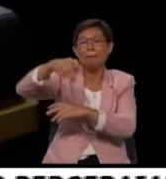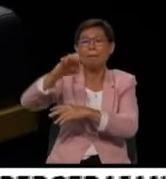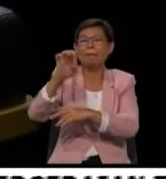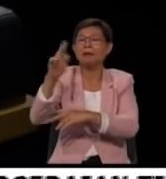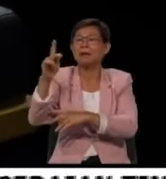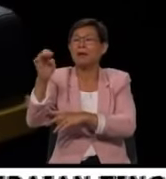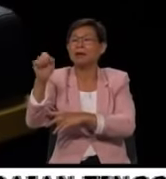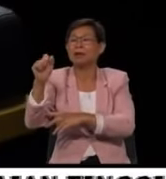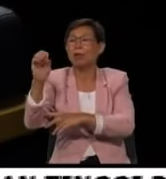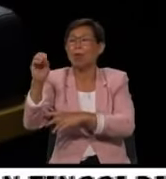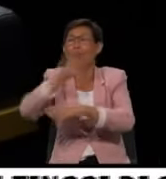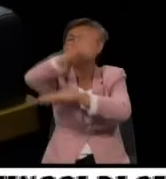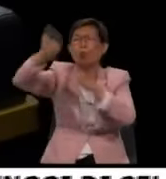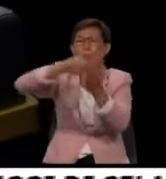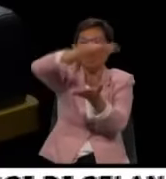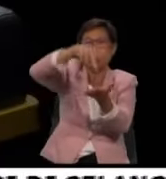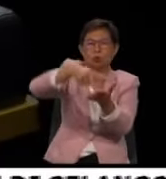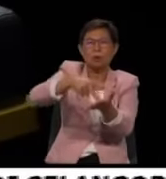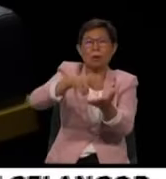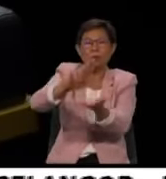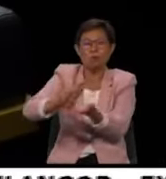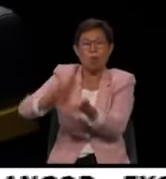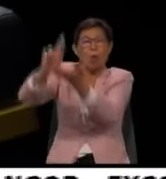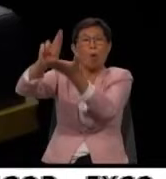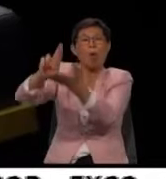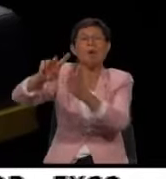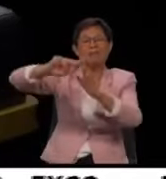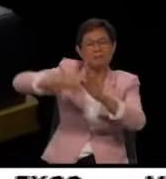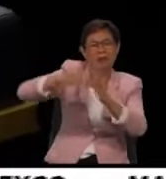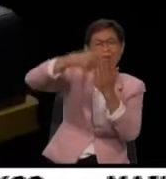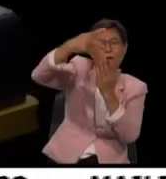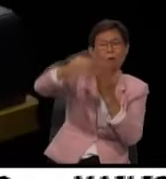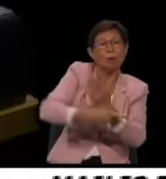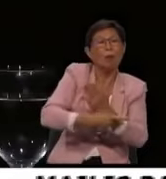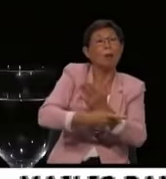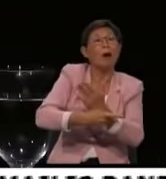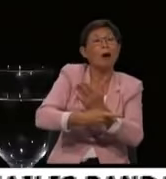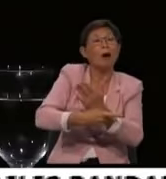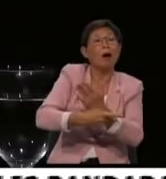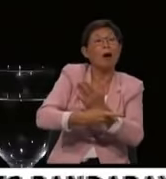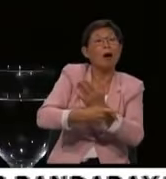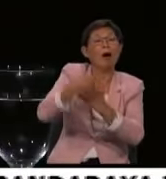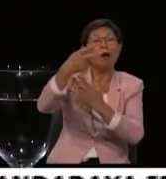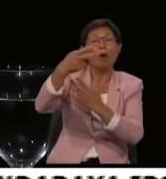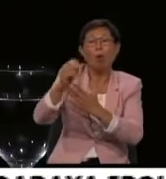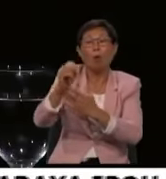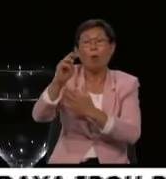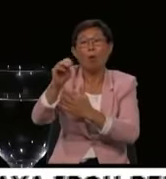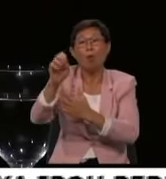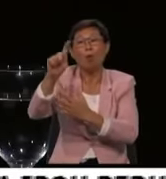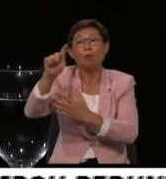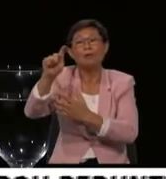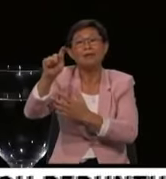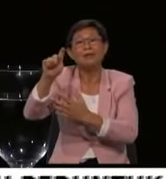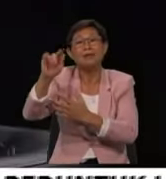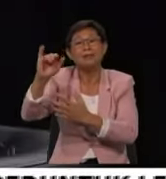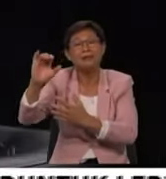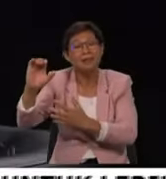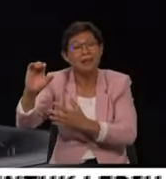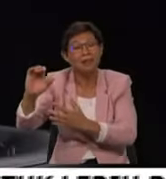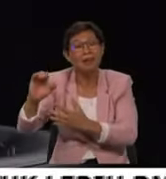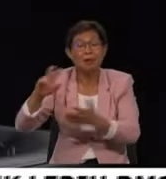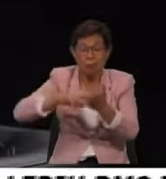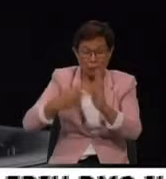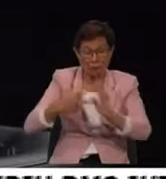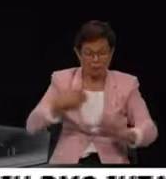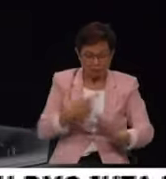pemulihan a telah a memperkenalkan program-program melalui robotik. Maka mungkin 10 tahun akan datang kita akan hidup